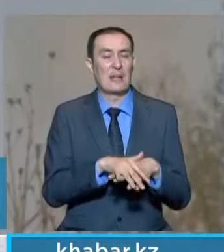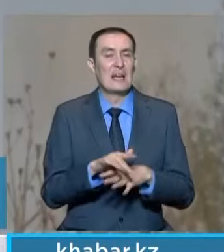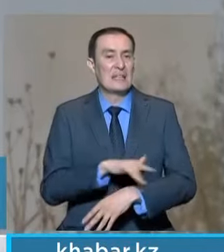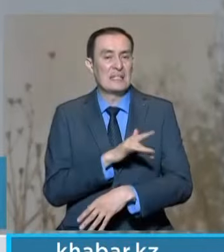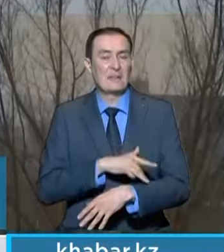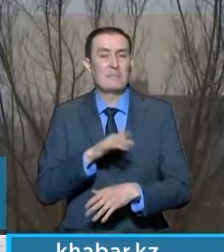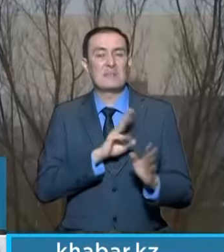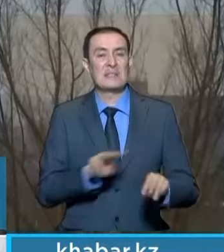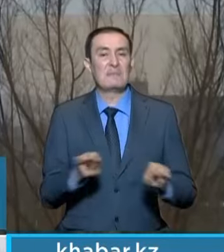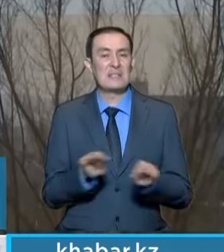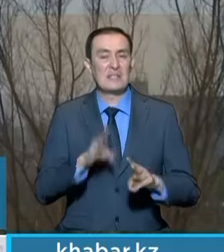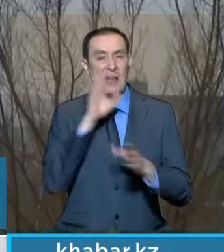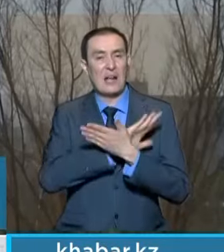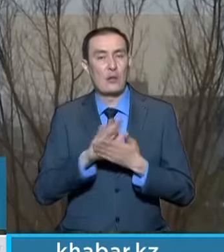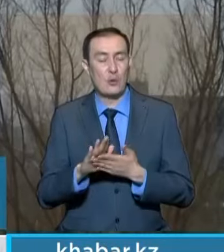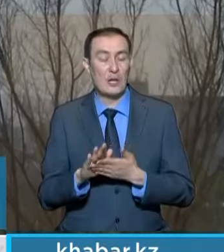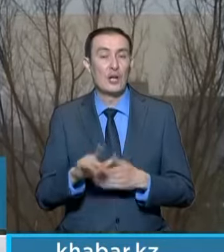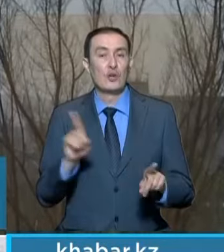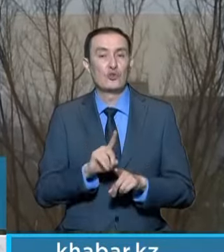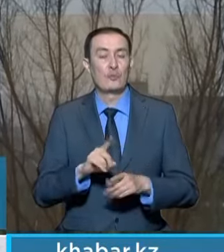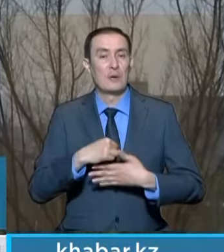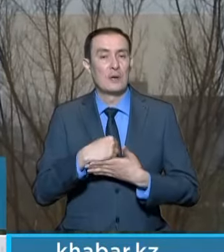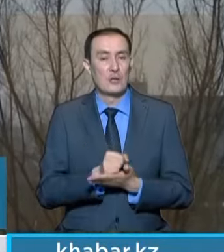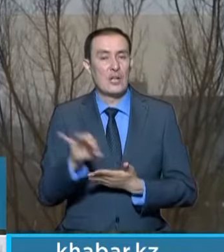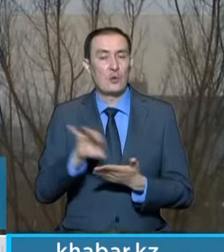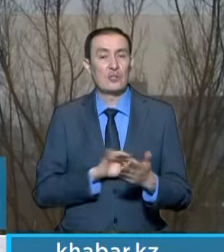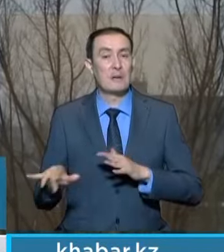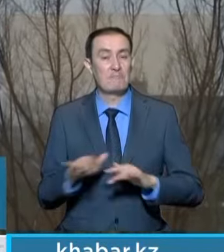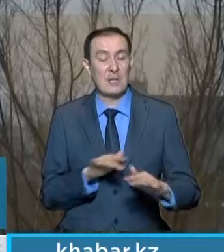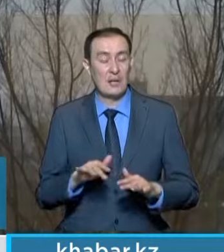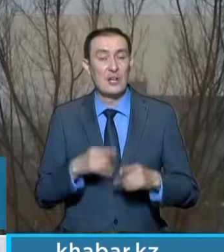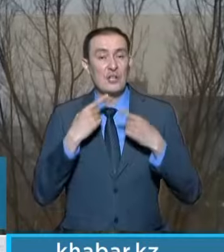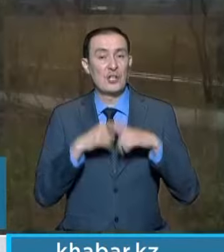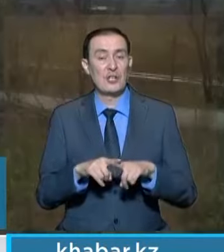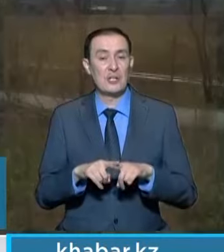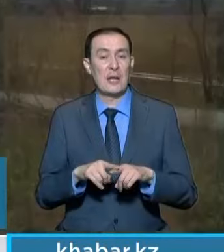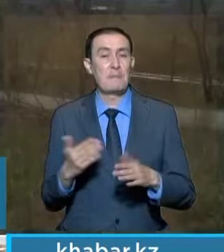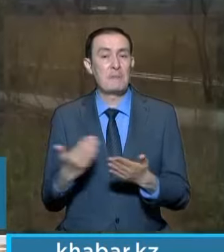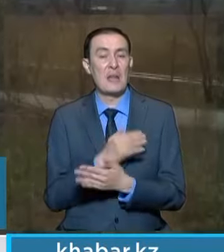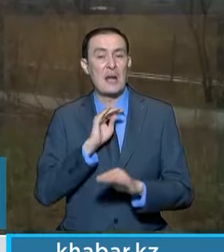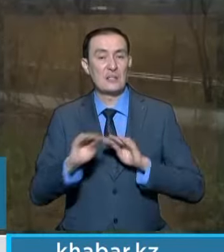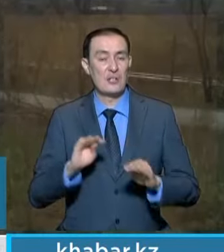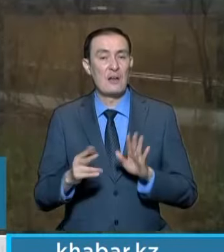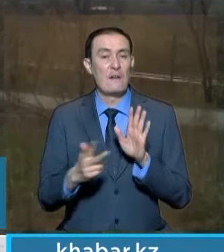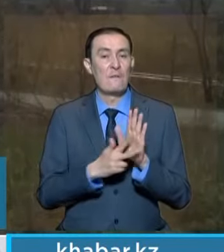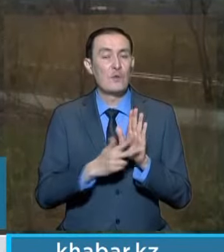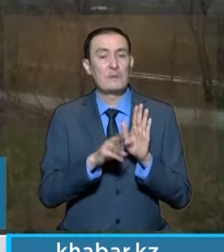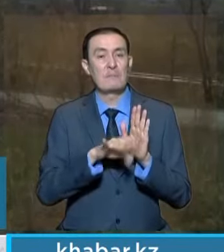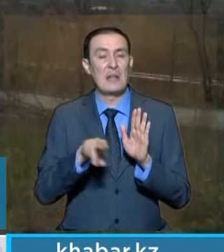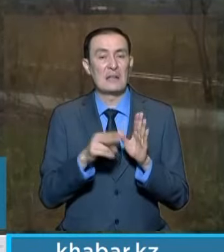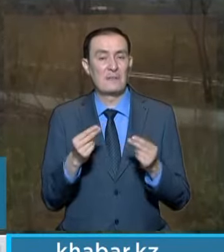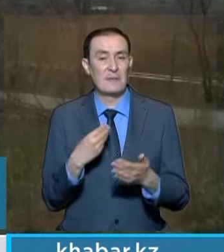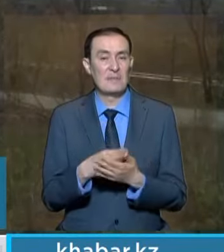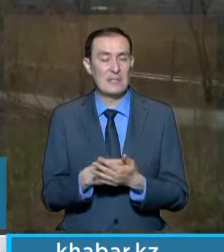серверы Министерства экологии и природных ресурсов для принятия уже неотложных мер. В техническое переоснащение вложено больше 8 миллиардов